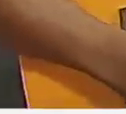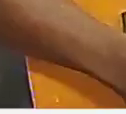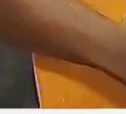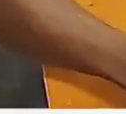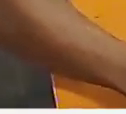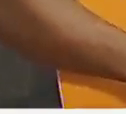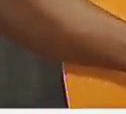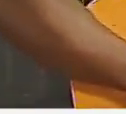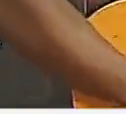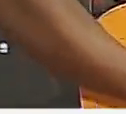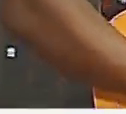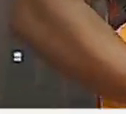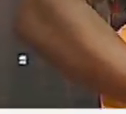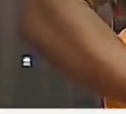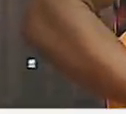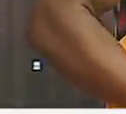Aoko,